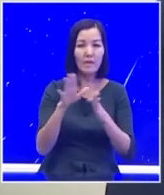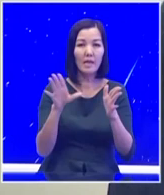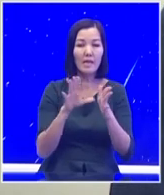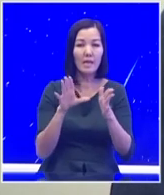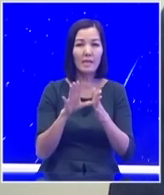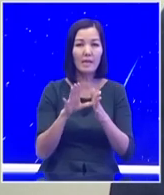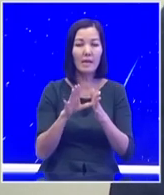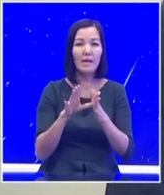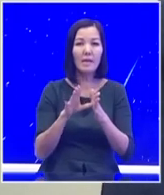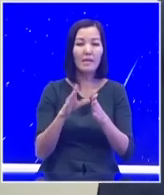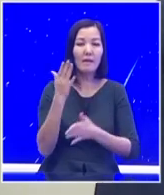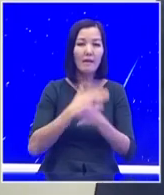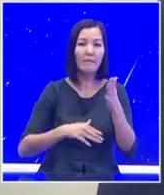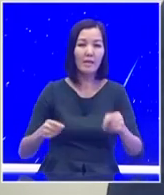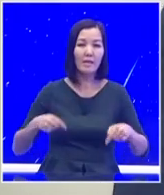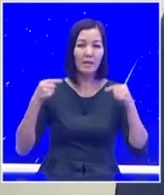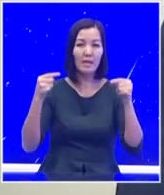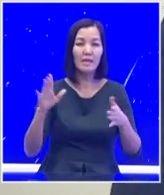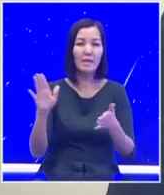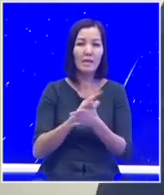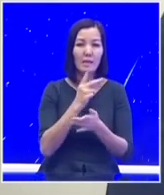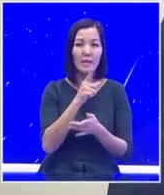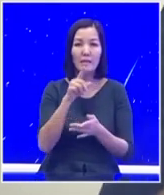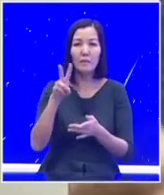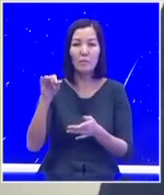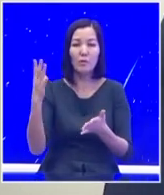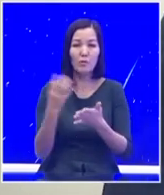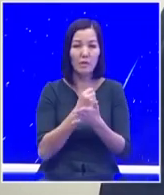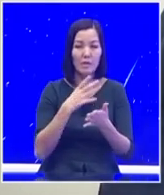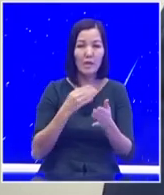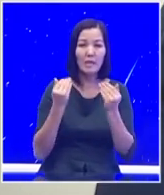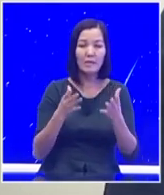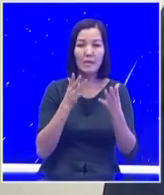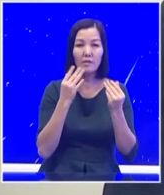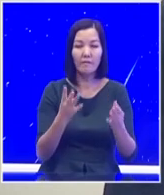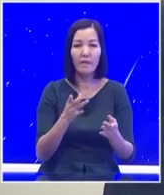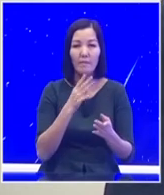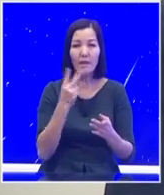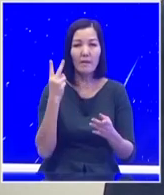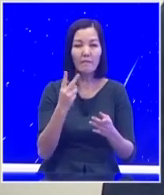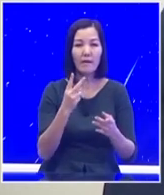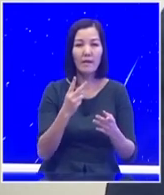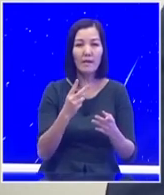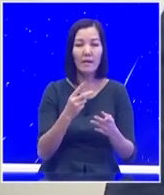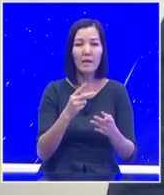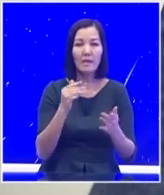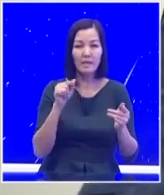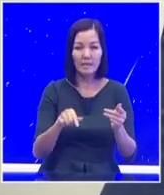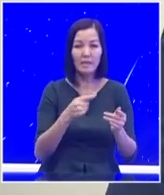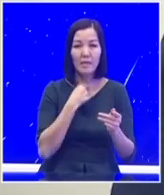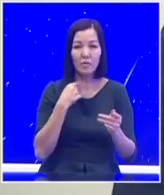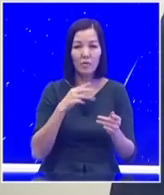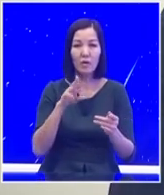для инвалидных колясок. Получил безвозмездно 1 миллион тенге. В настоящее время у нас уже 2 представительства здесь и в Туркестанской области.